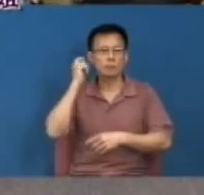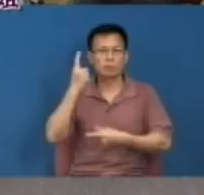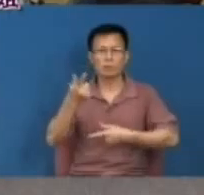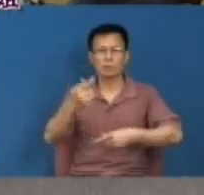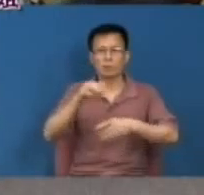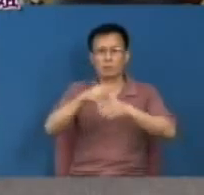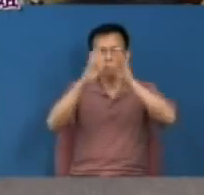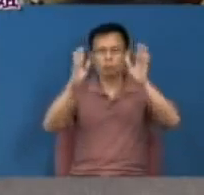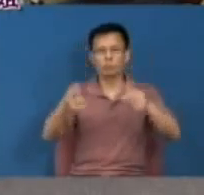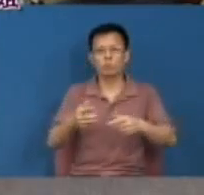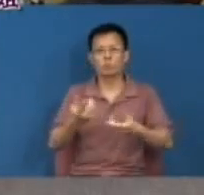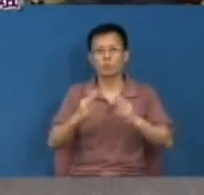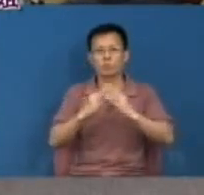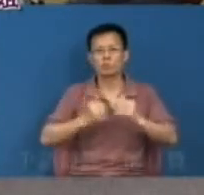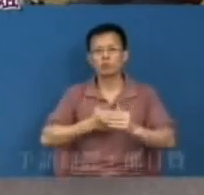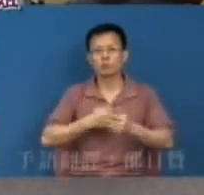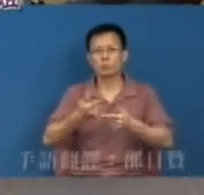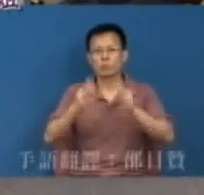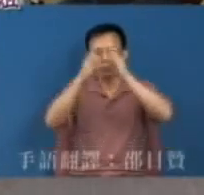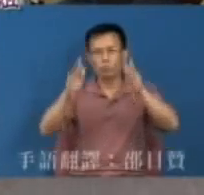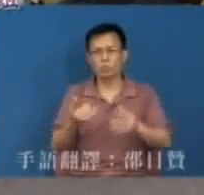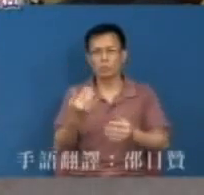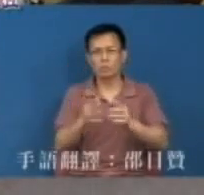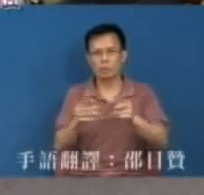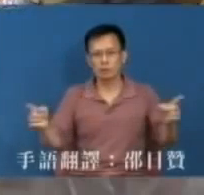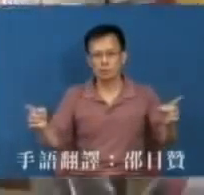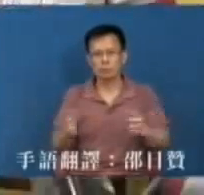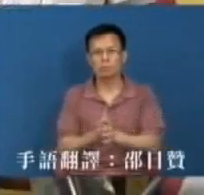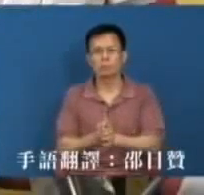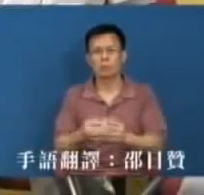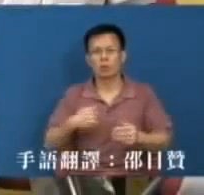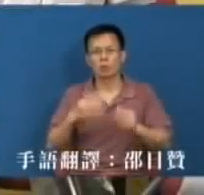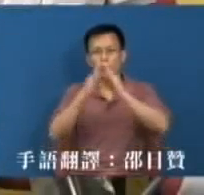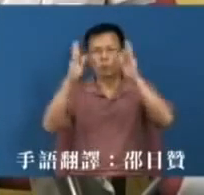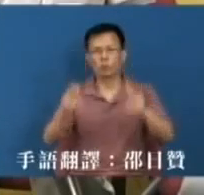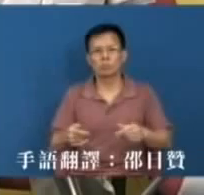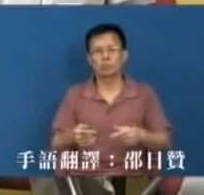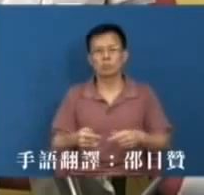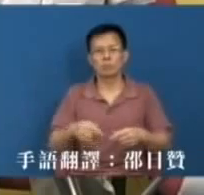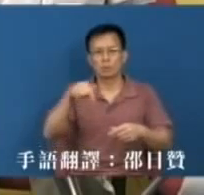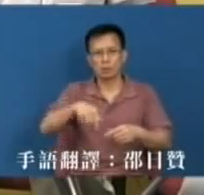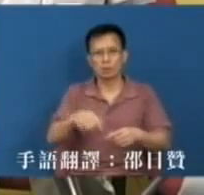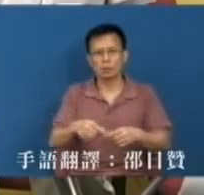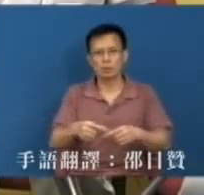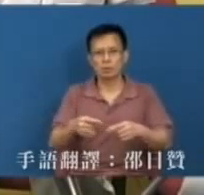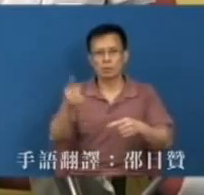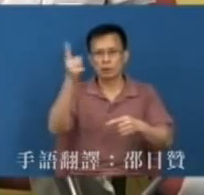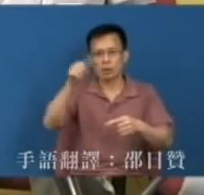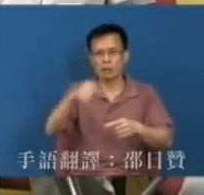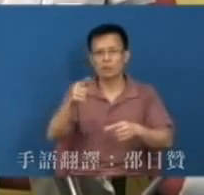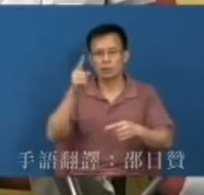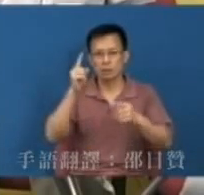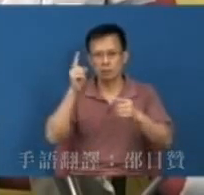首先或者听听李太，你那个铺有多大？ 我的铺就是、地下呢就1100多呎， 是